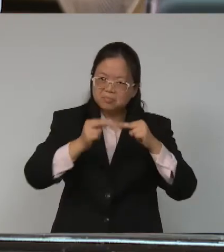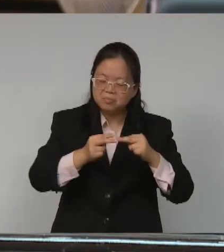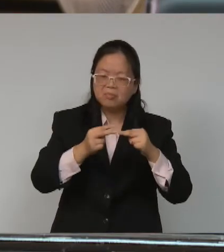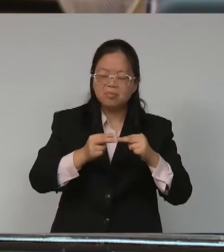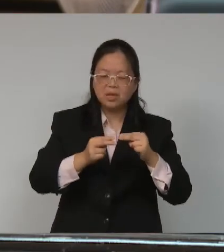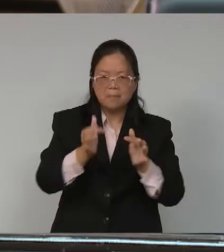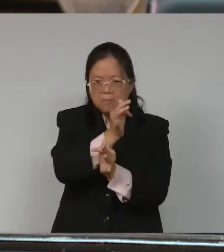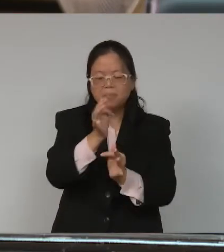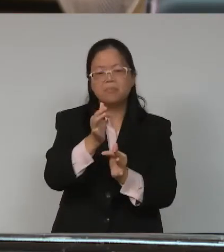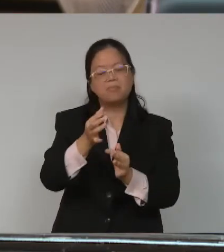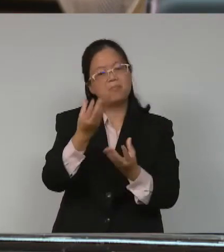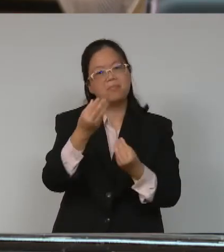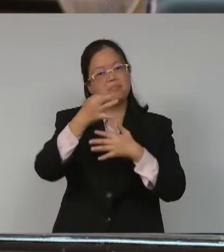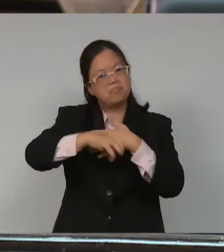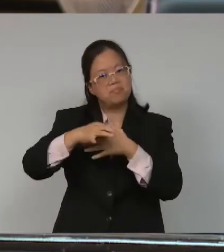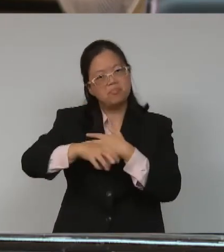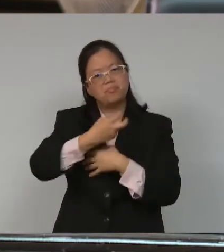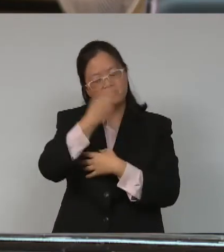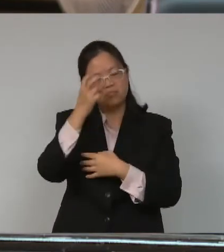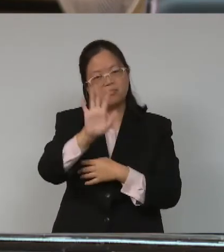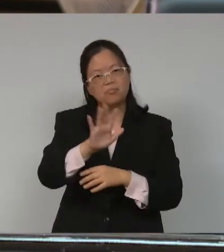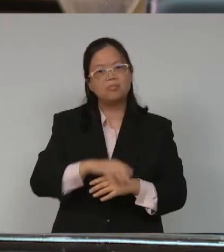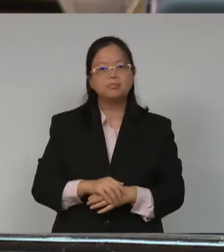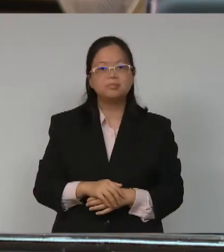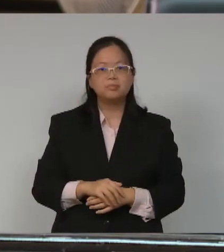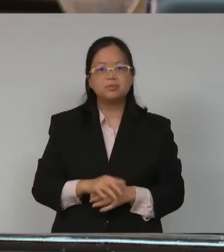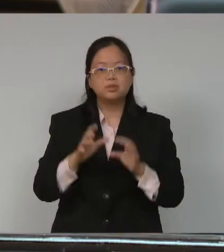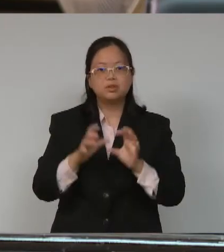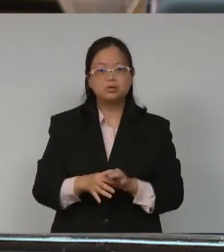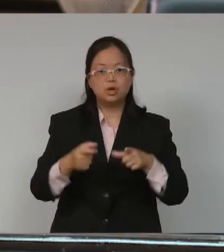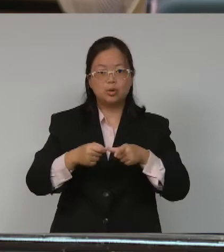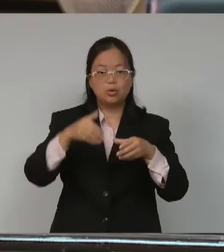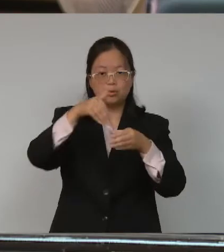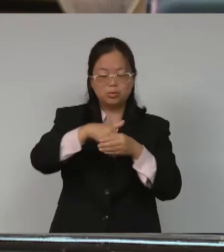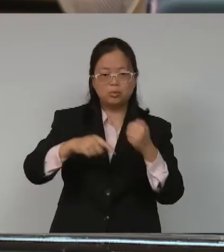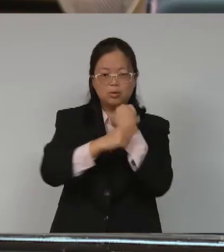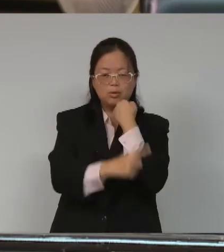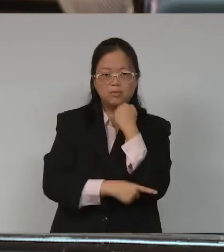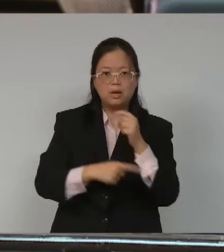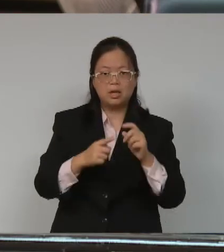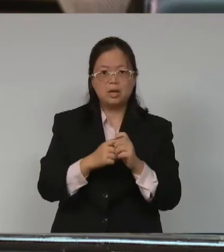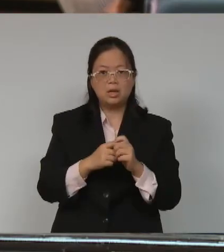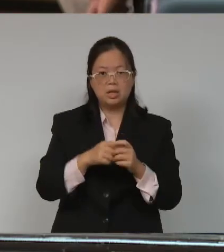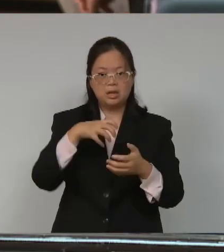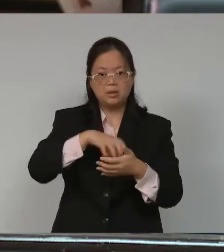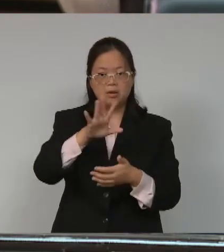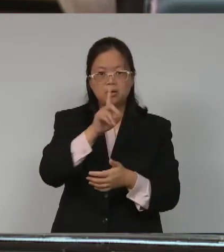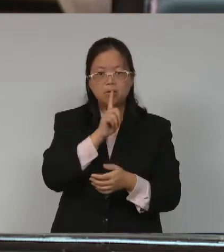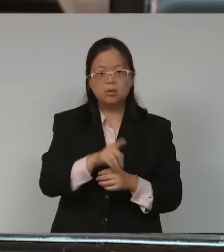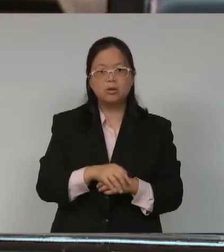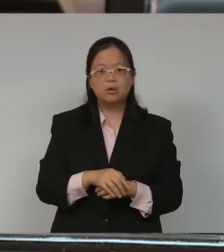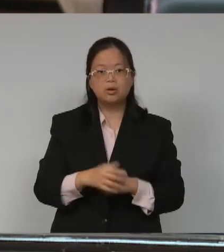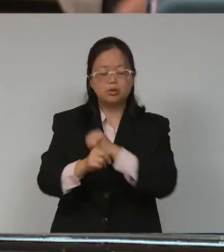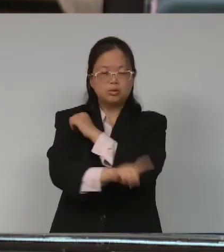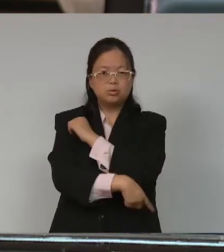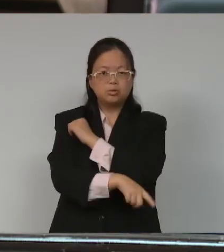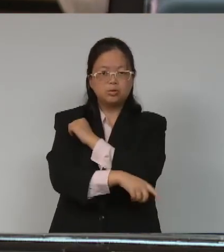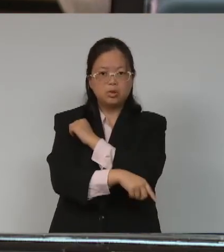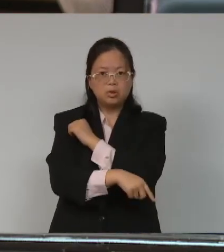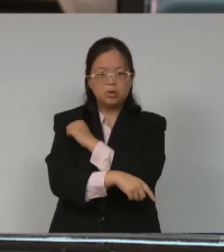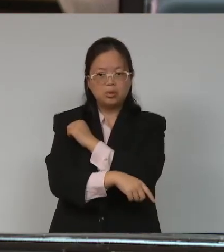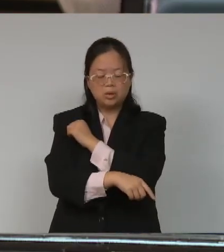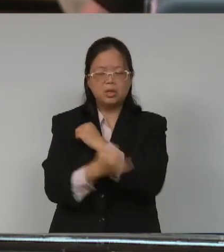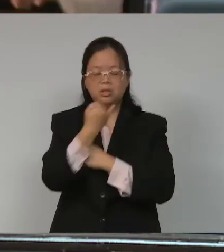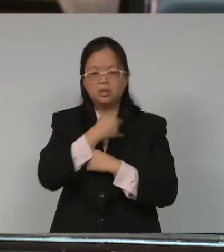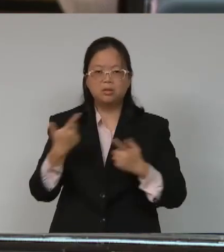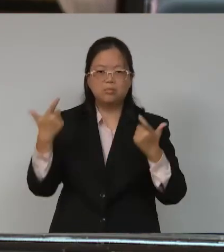所以今天呢，如果我们从15条第一项来看呢，就是立法院的修宪公投呢最后还是要挂到本法来适